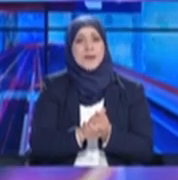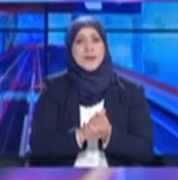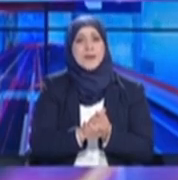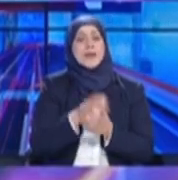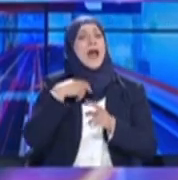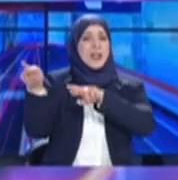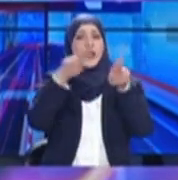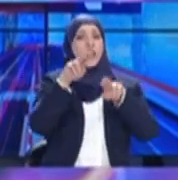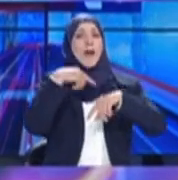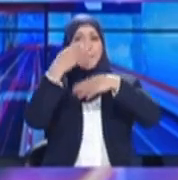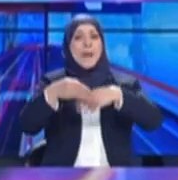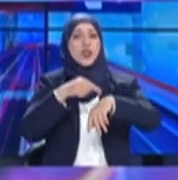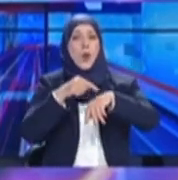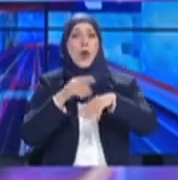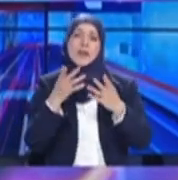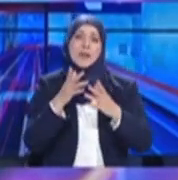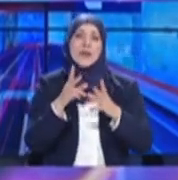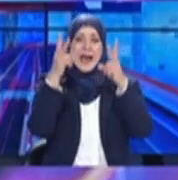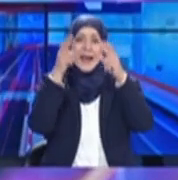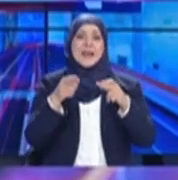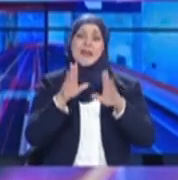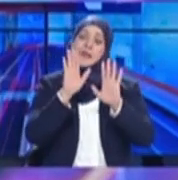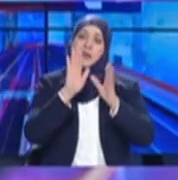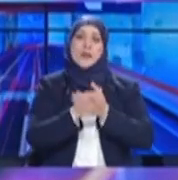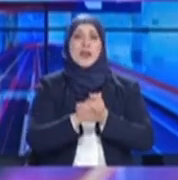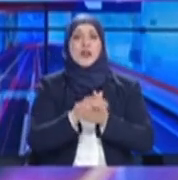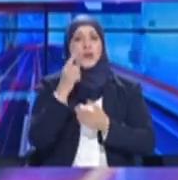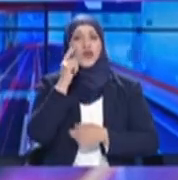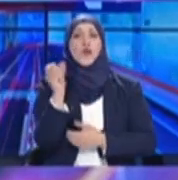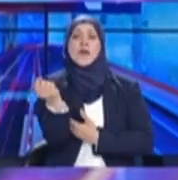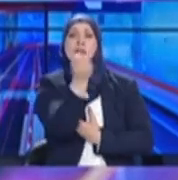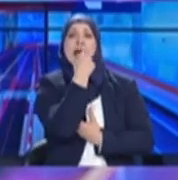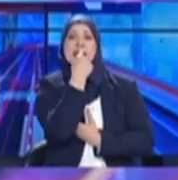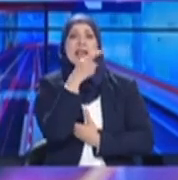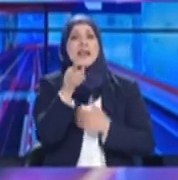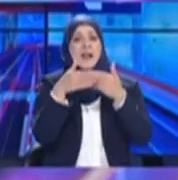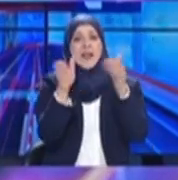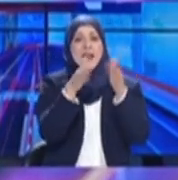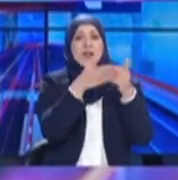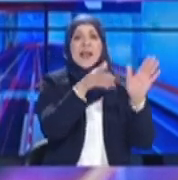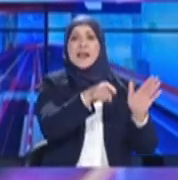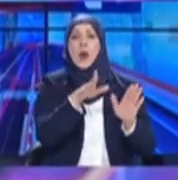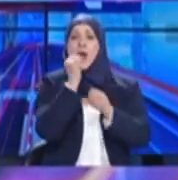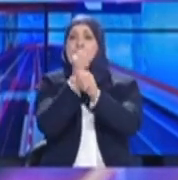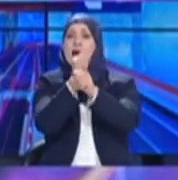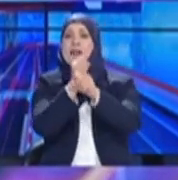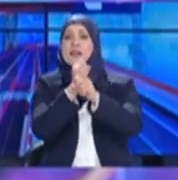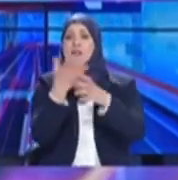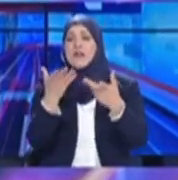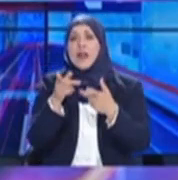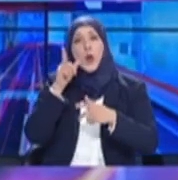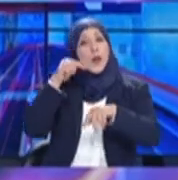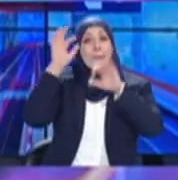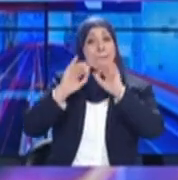بعد شويه مهمله بدنا نشوفوا سيد الهيتار اللي فاتحين الان في حضر الجوالين او من على